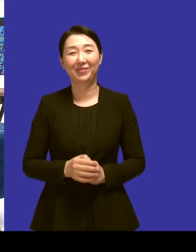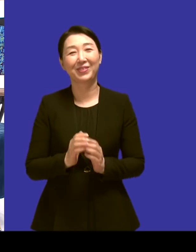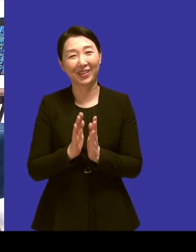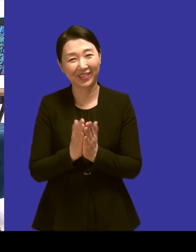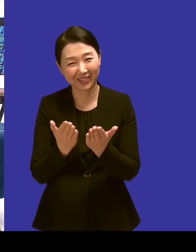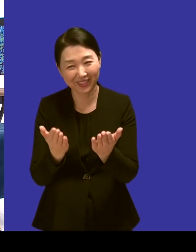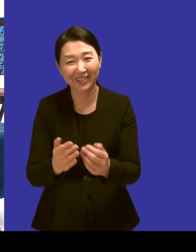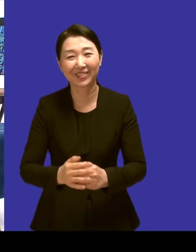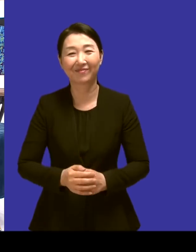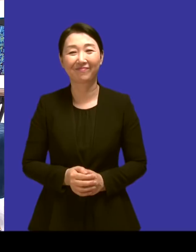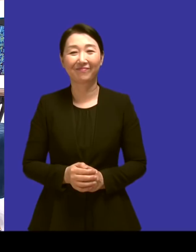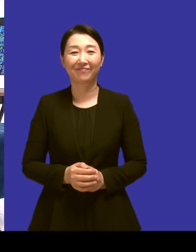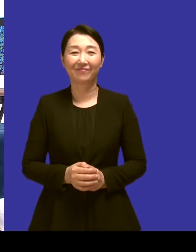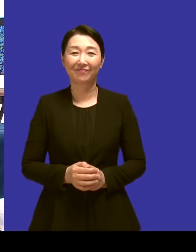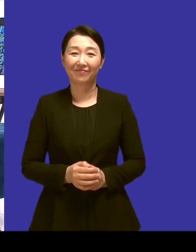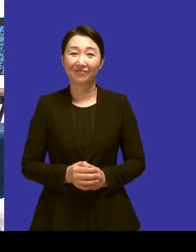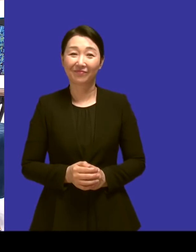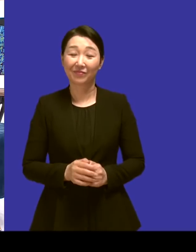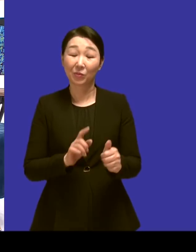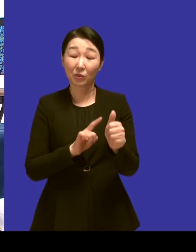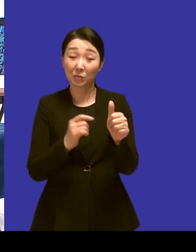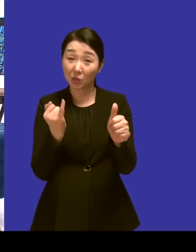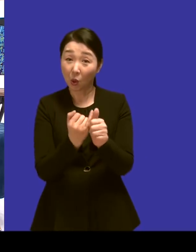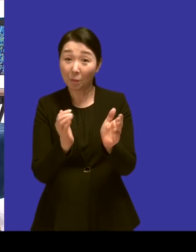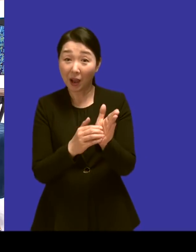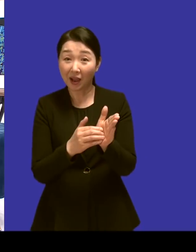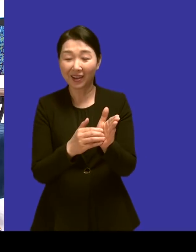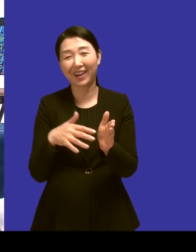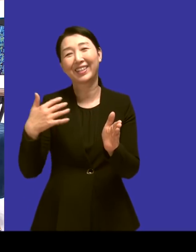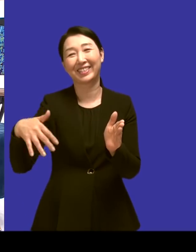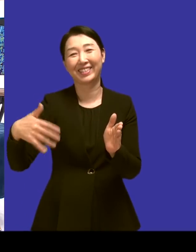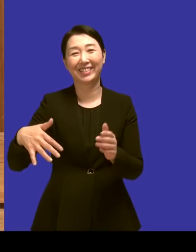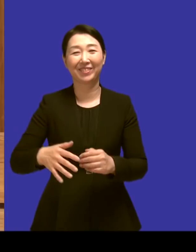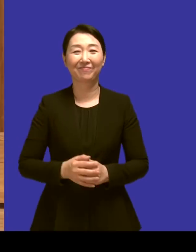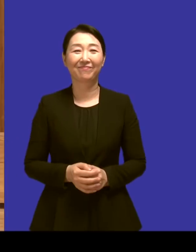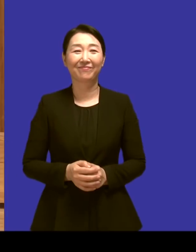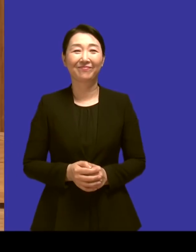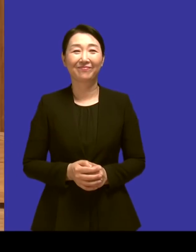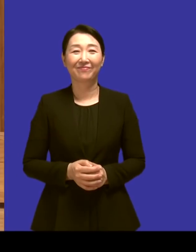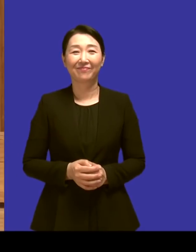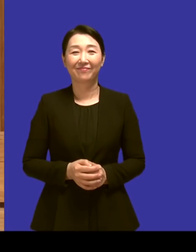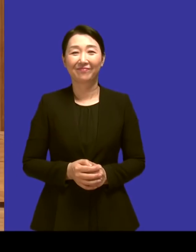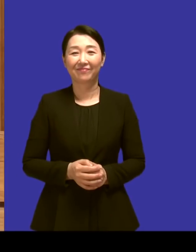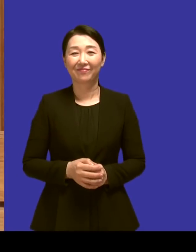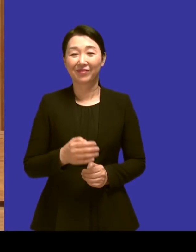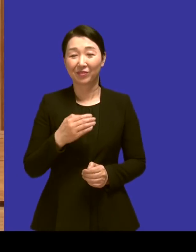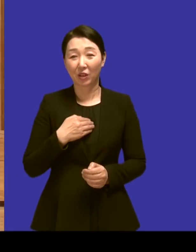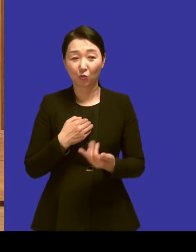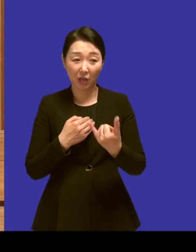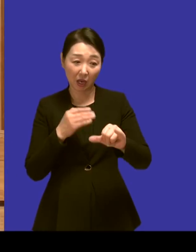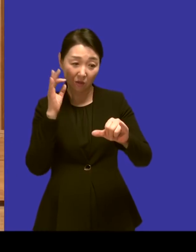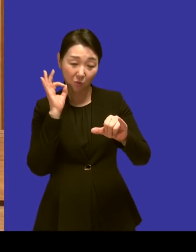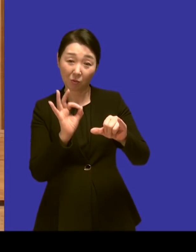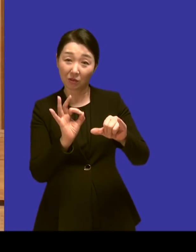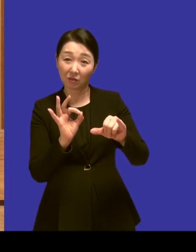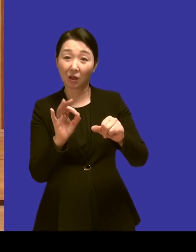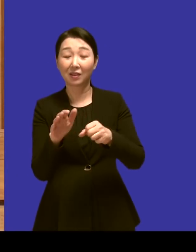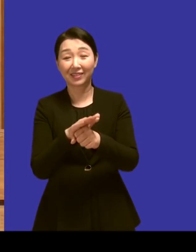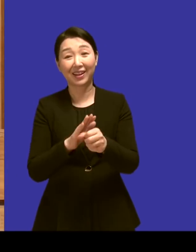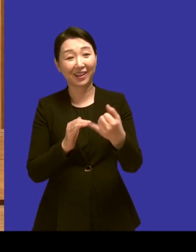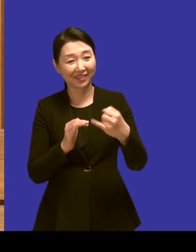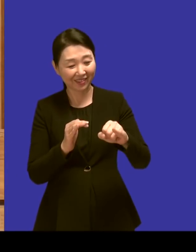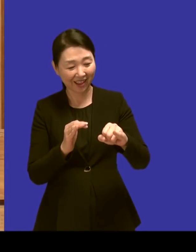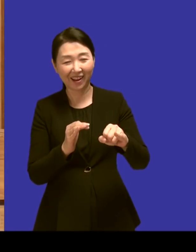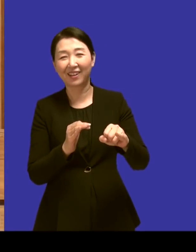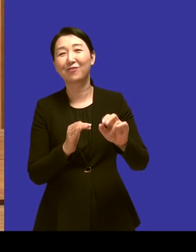기도하겠습니다. 그럼요, 그럼요. 대표님 혹시 실례지만 결혼하셨나요? 아직 안 했어요. 아직 안 하셨군요. 저는 저희 아이들을 보면서 너무 사랑하는 우리